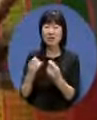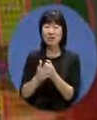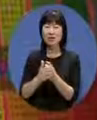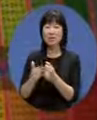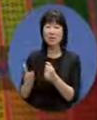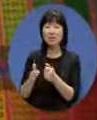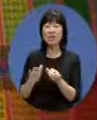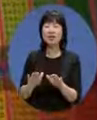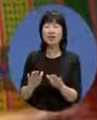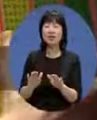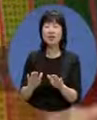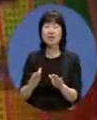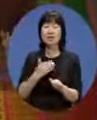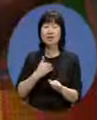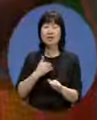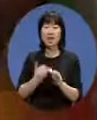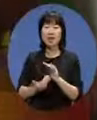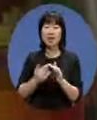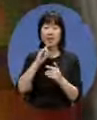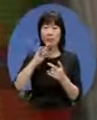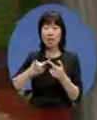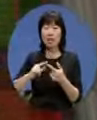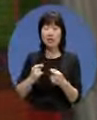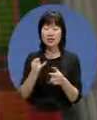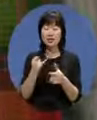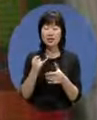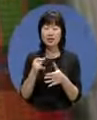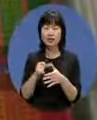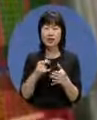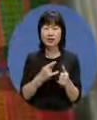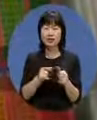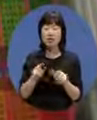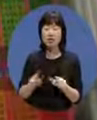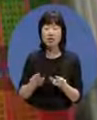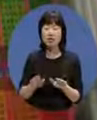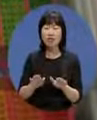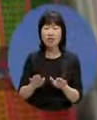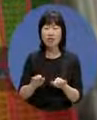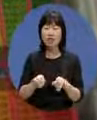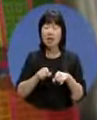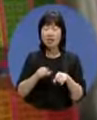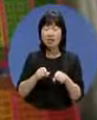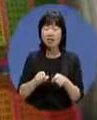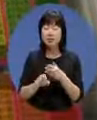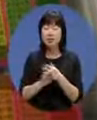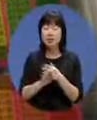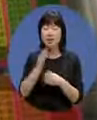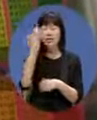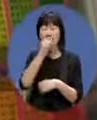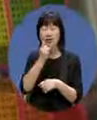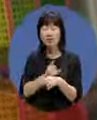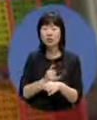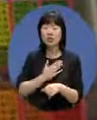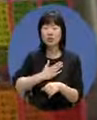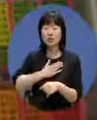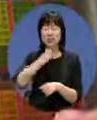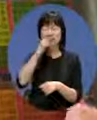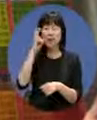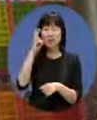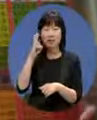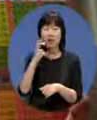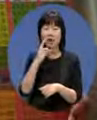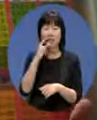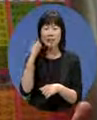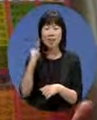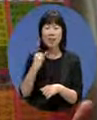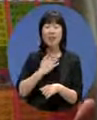아는 알죠 제가 지금 아까이 우리 진우한테 그랬죠 아 이거 치우면 너무 깔끔하고 기분이 좋아질 텐데 이렇게